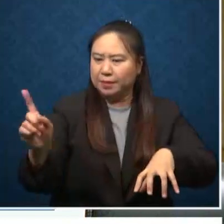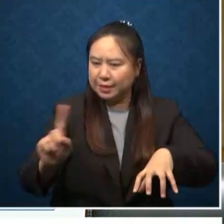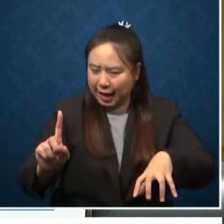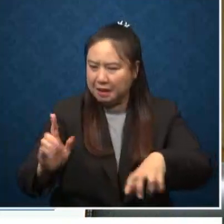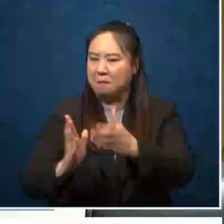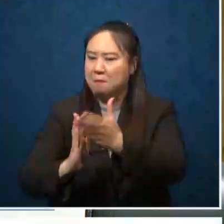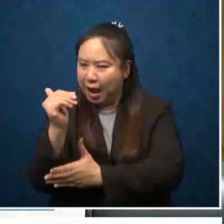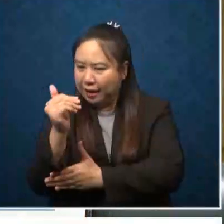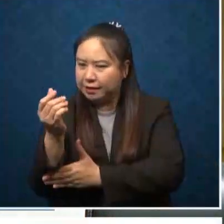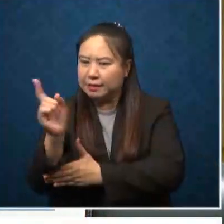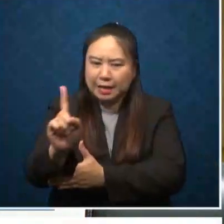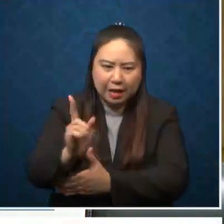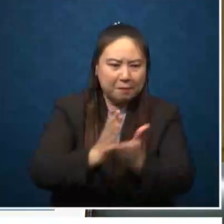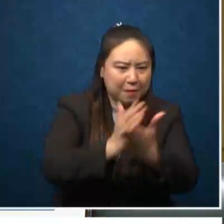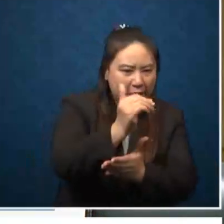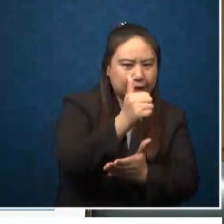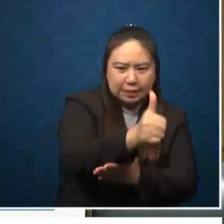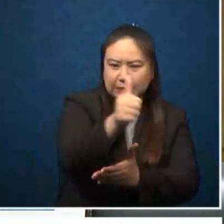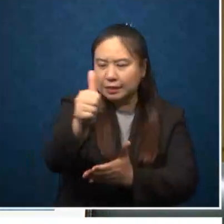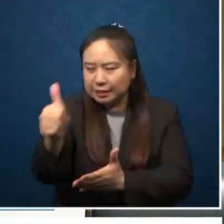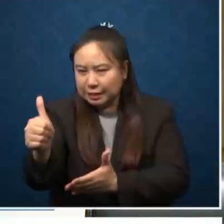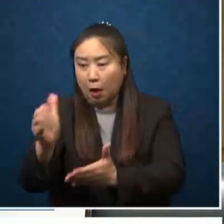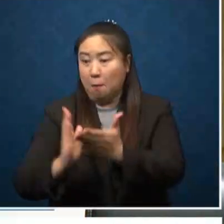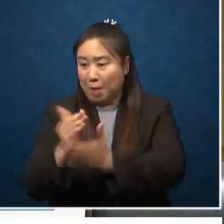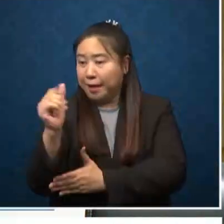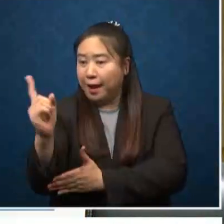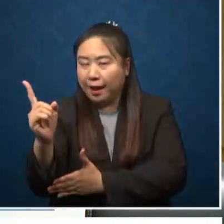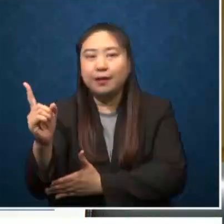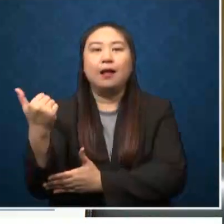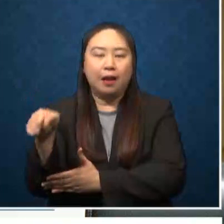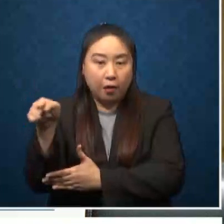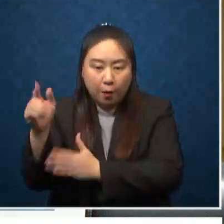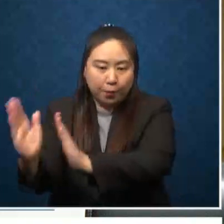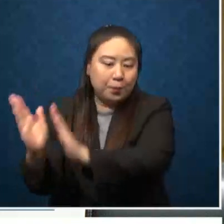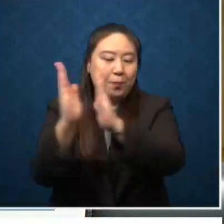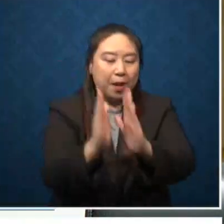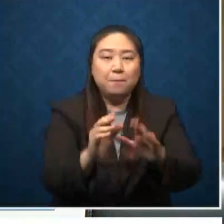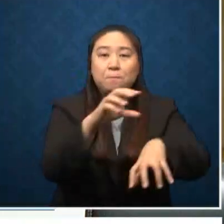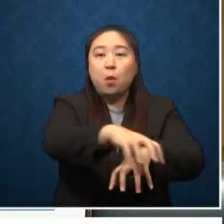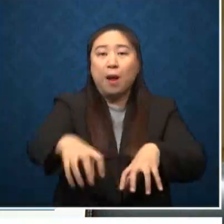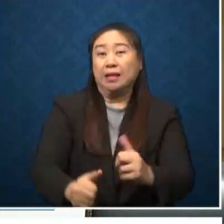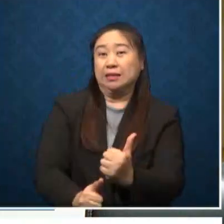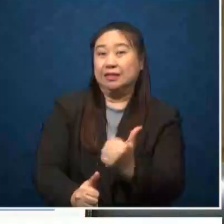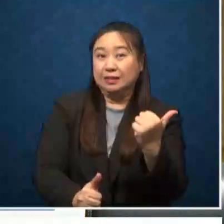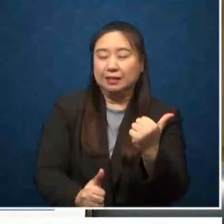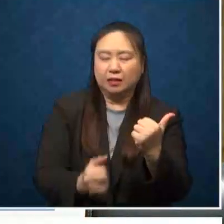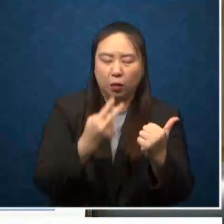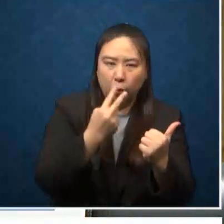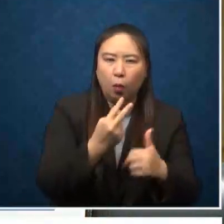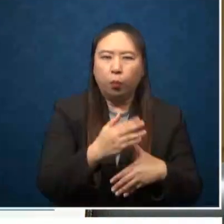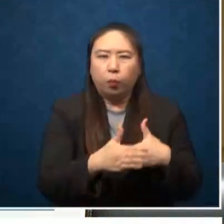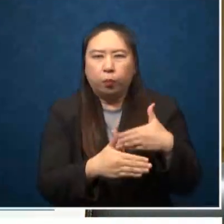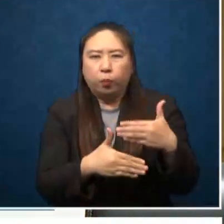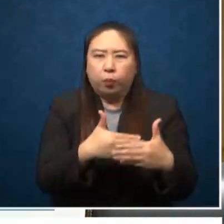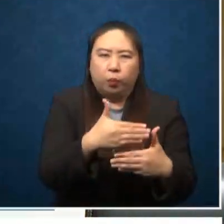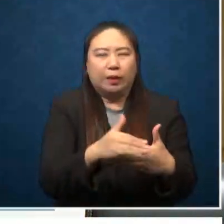อะไรแล้วถ่ายทอดความสำเร็จนั้นไปสู่หมู่บ้านอื่นซึ่งยังมีความเติบโตหรือ